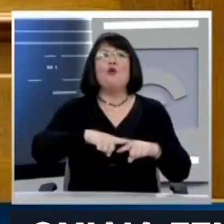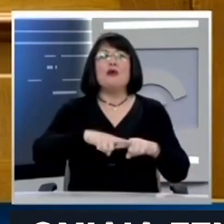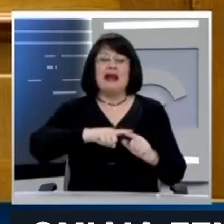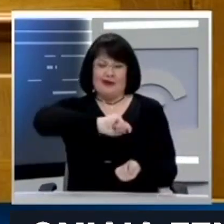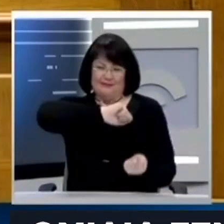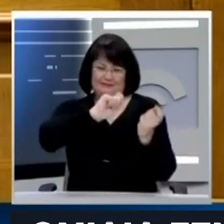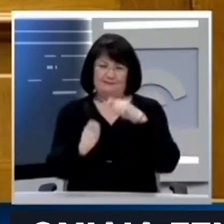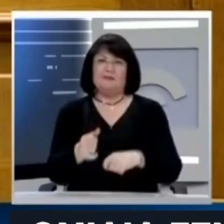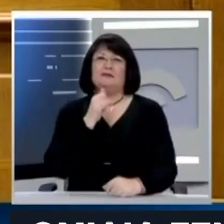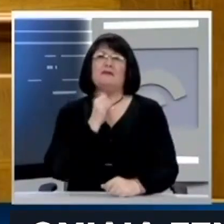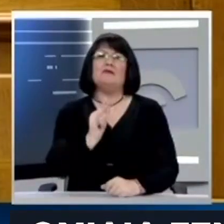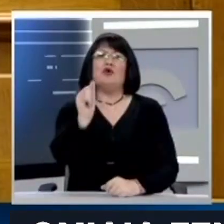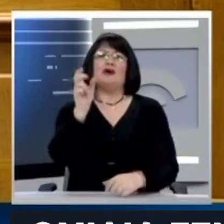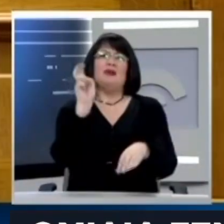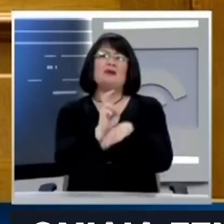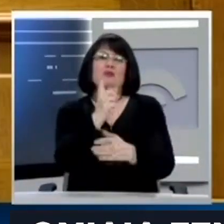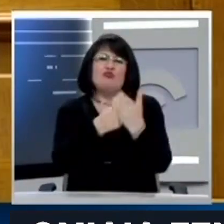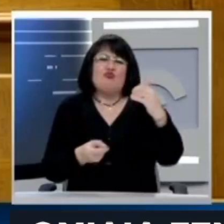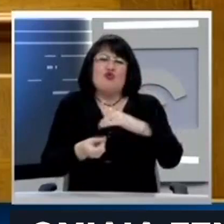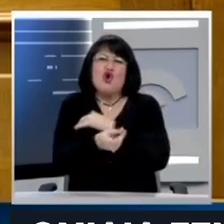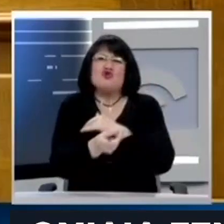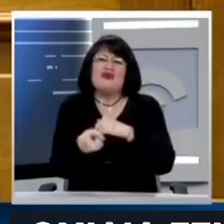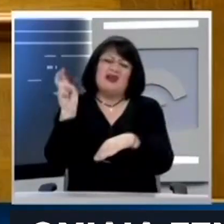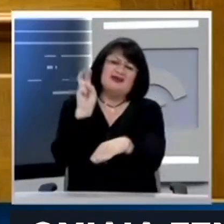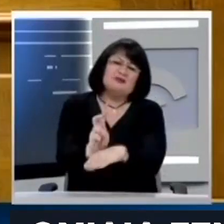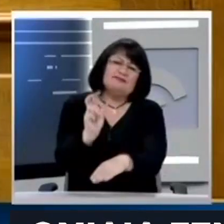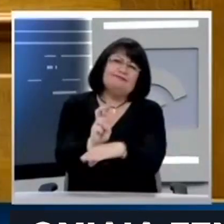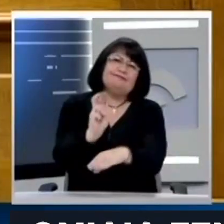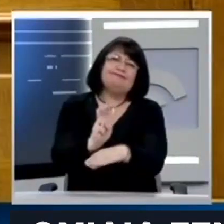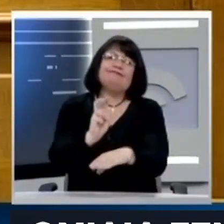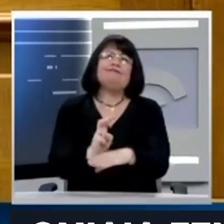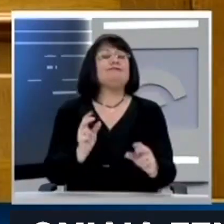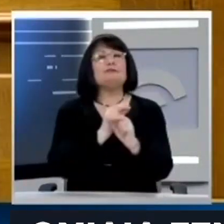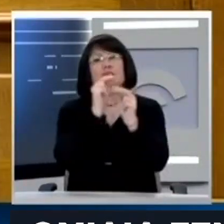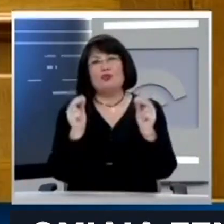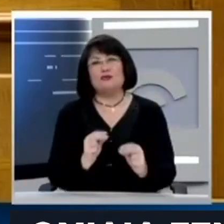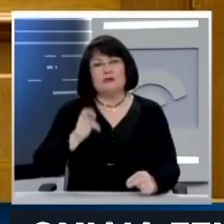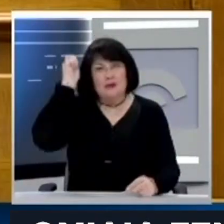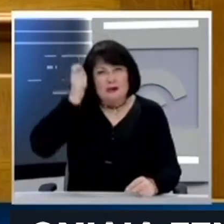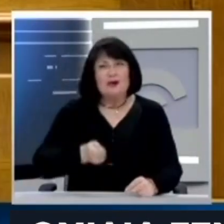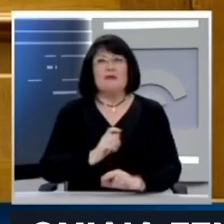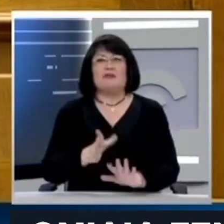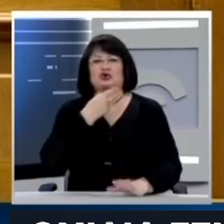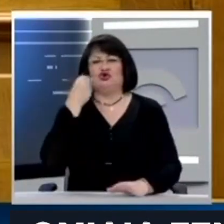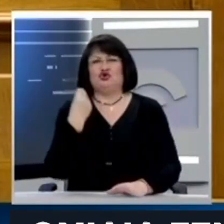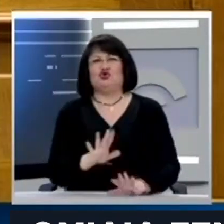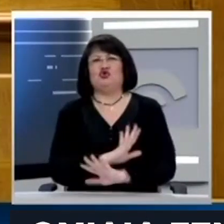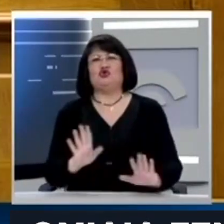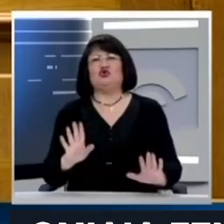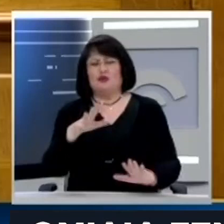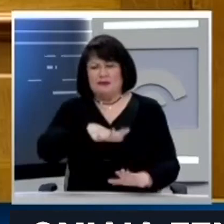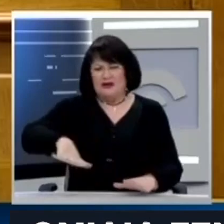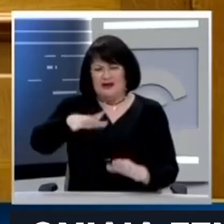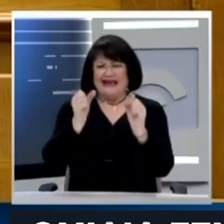σε μόνιμη αποθήκη ψυχών. Κάτι που οδηγεί αναπόφευκτα στις απαράδεκτες και ντροπιαστικές